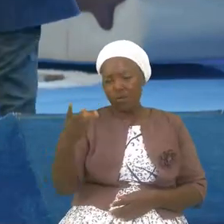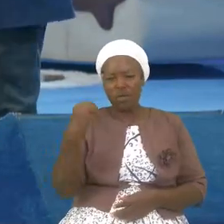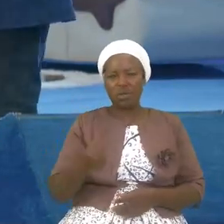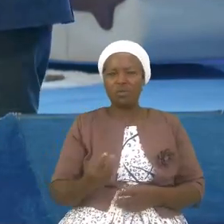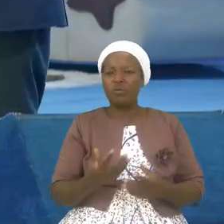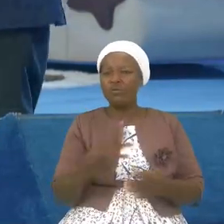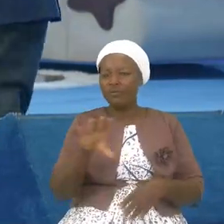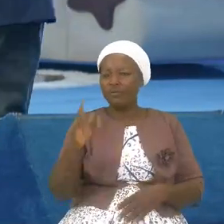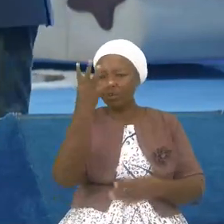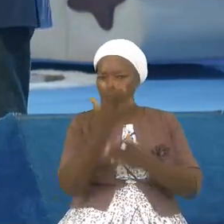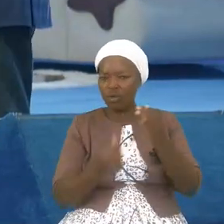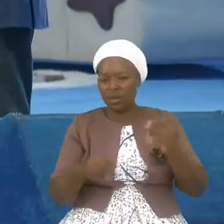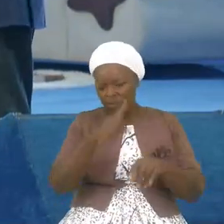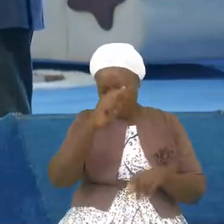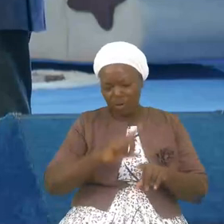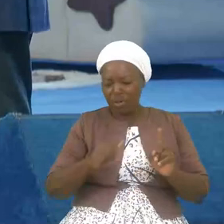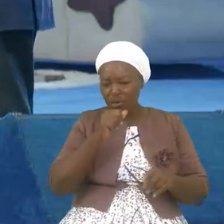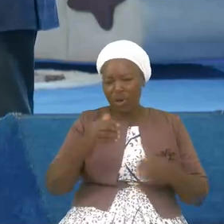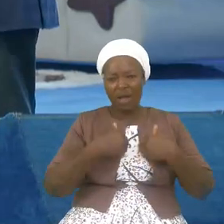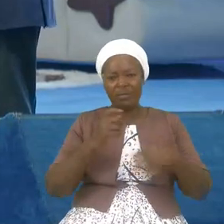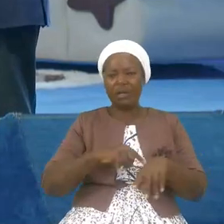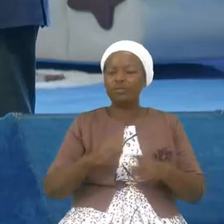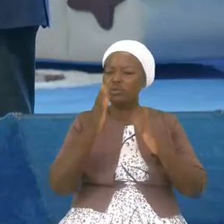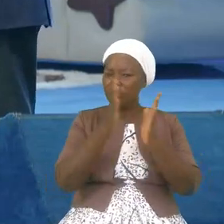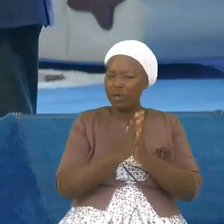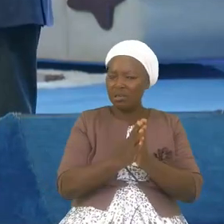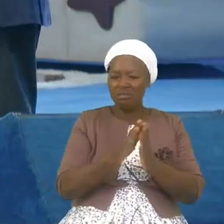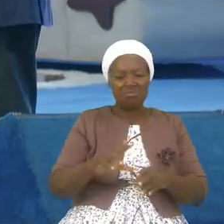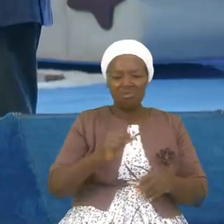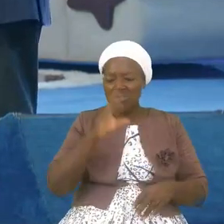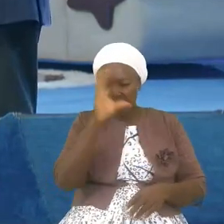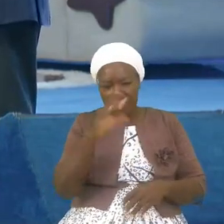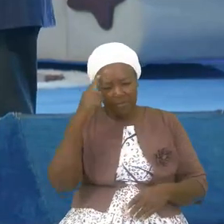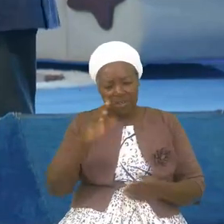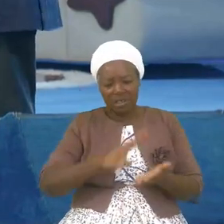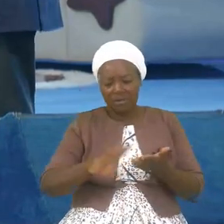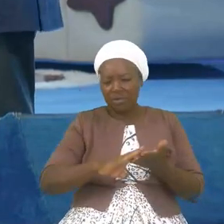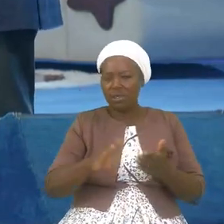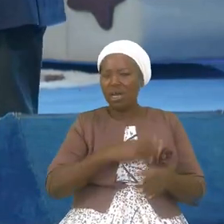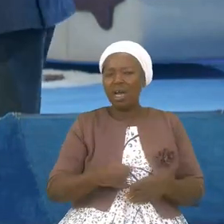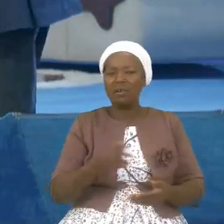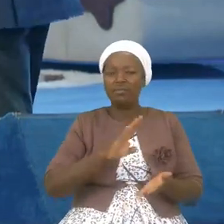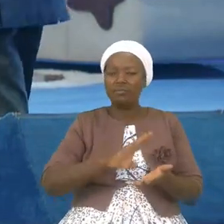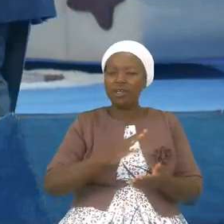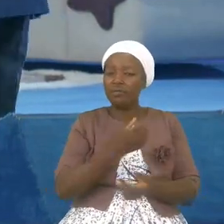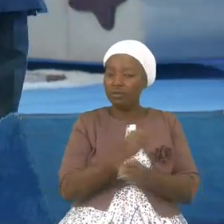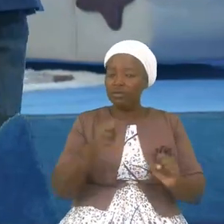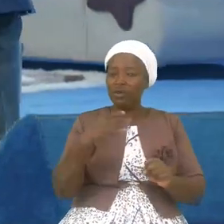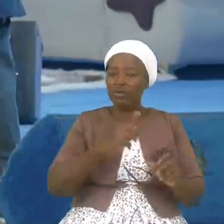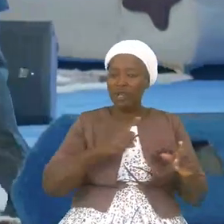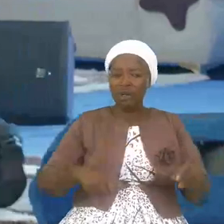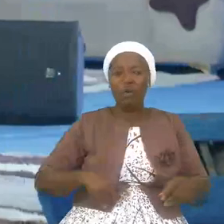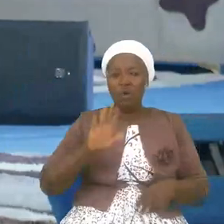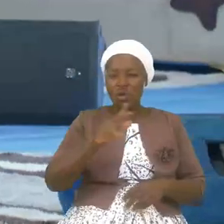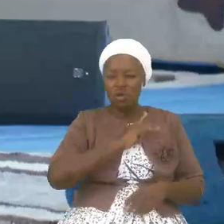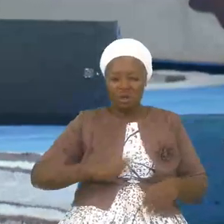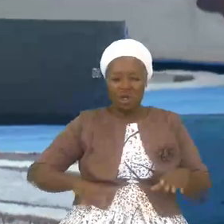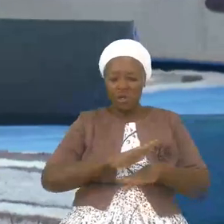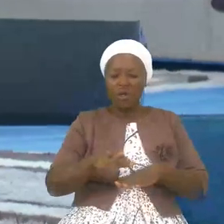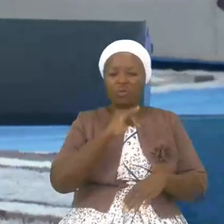face du Seigneur, il n'a pas demandé le pardon, il n'a pas demandé le salut. Ton royaume sera divisé et donné